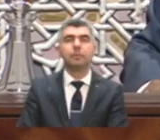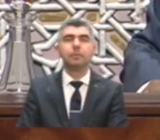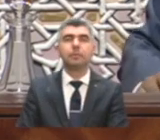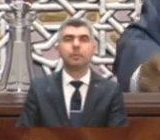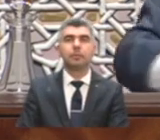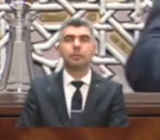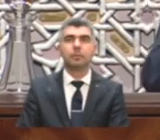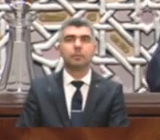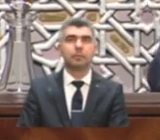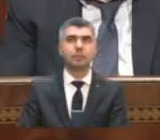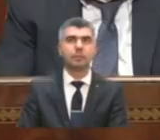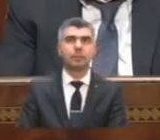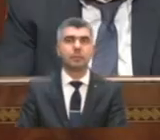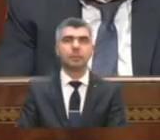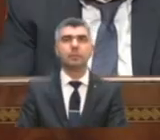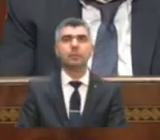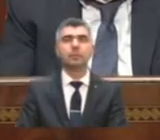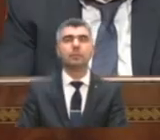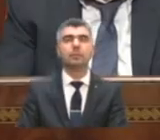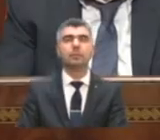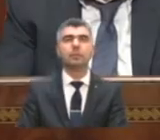النائبة المحترمة.